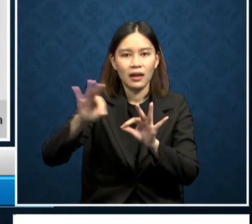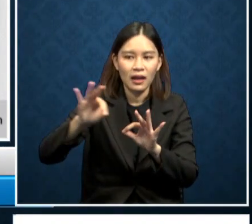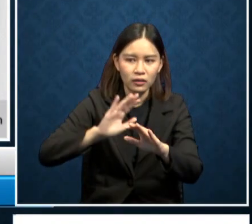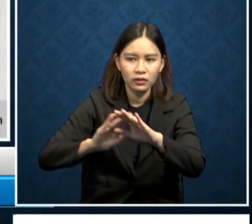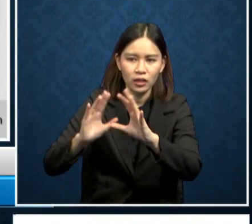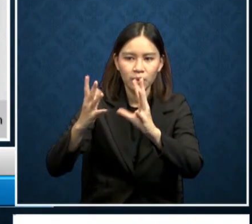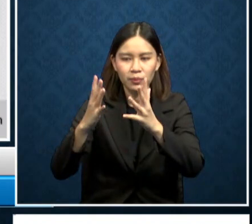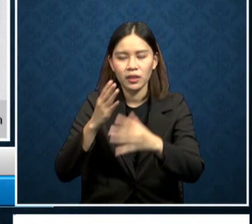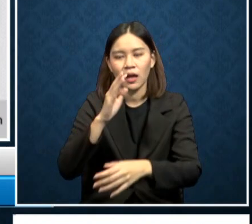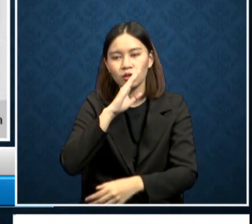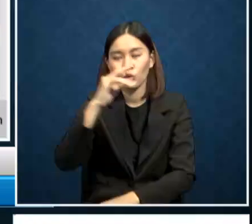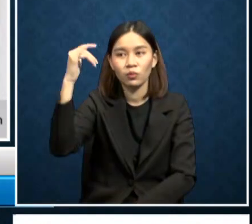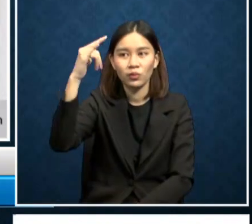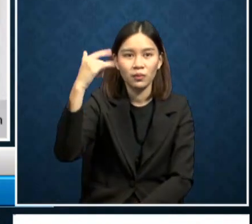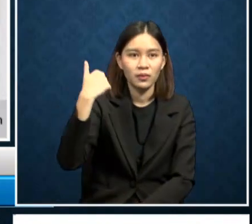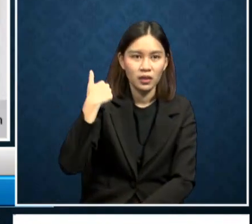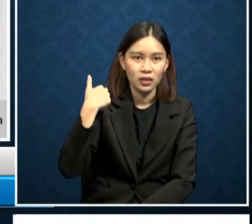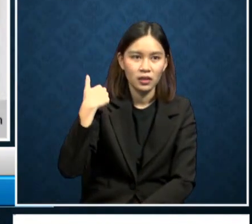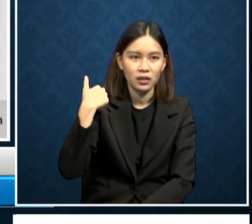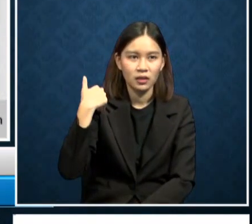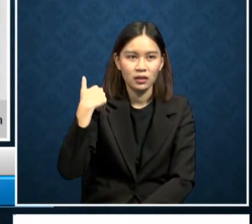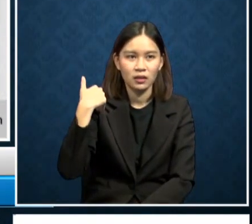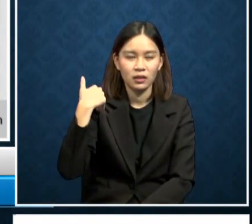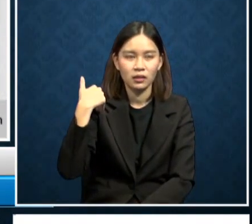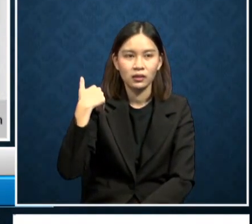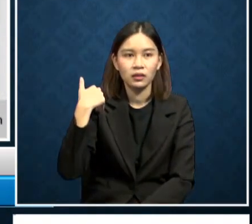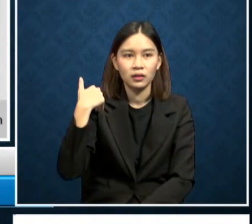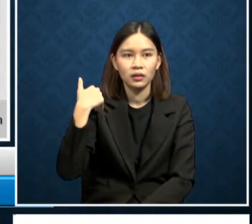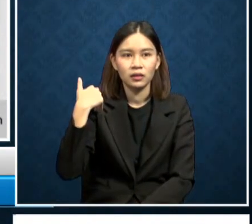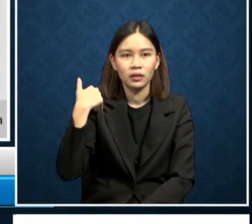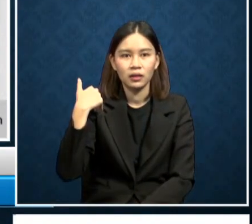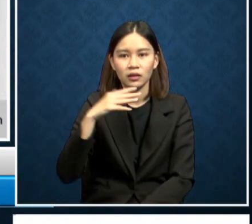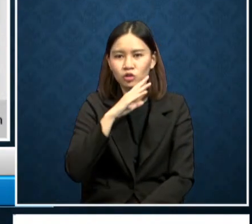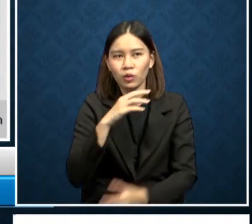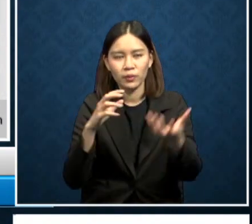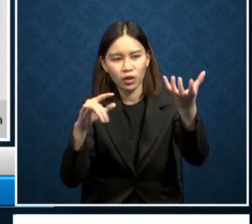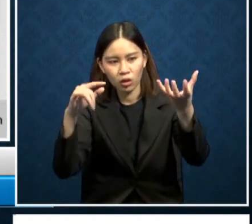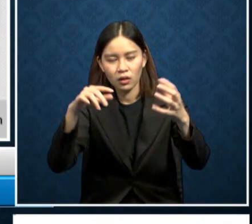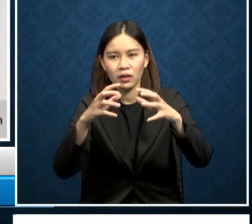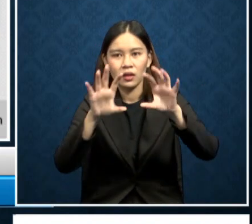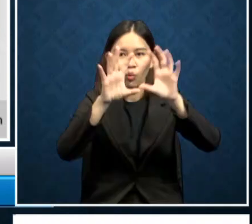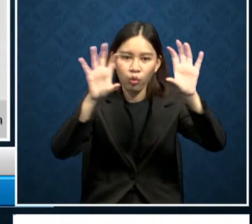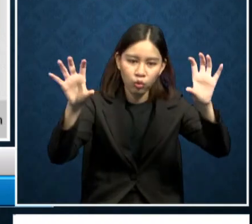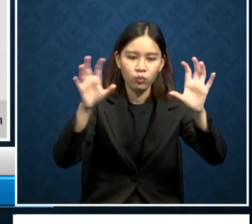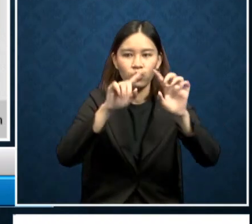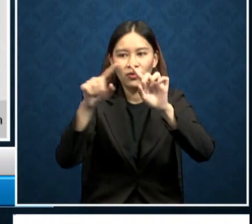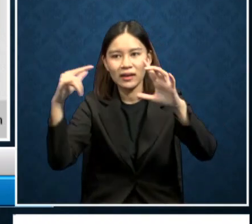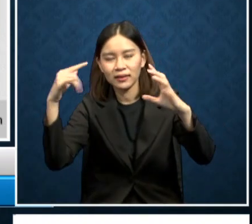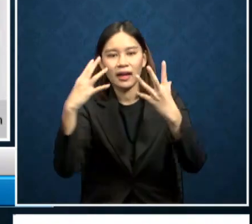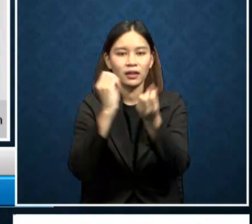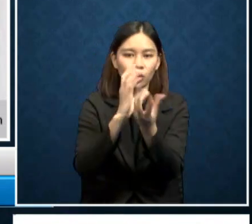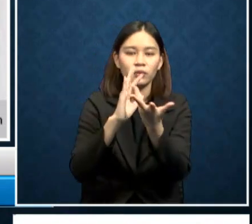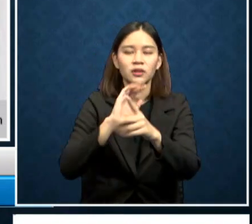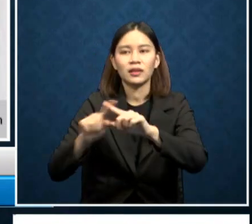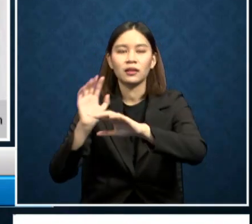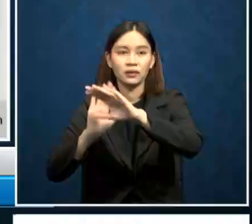ปฏิบัติการบินและการปฏิบัติการบินเข้าใกล้สิ่งกีดขวางและ 4ด้านระบบ